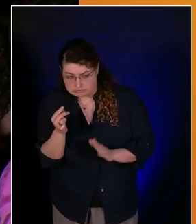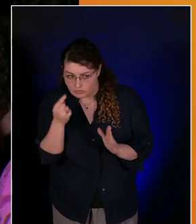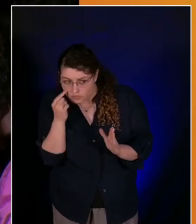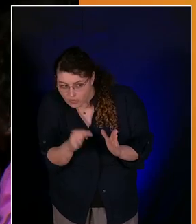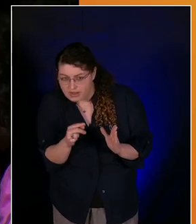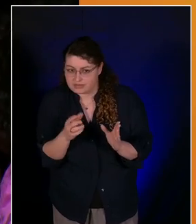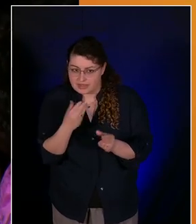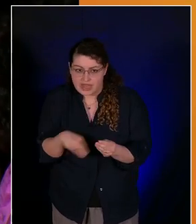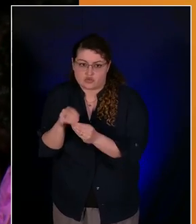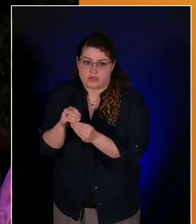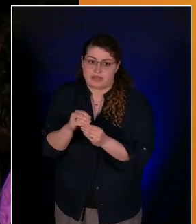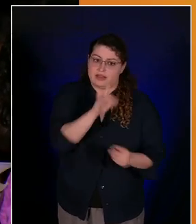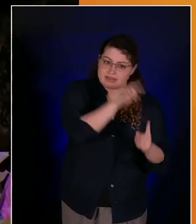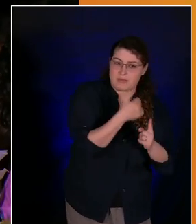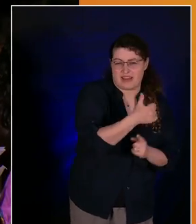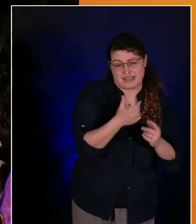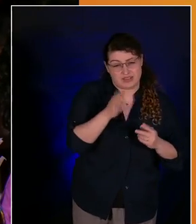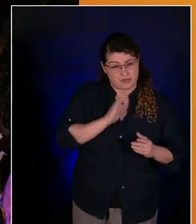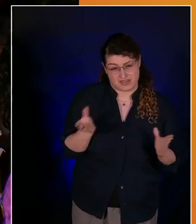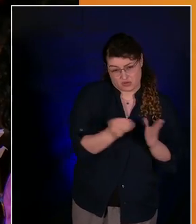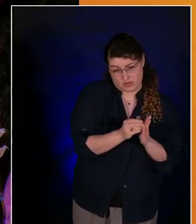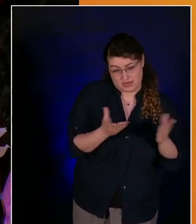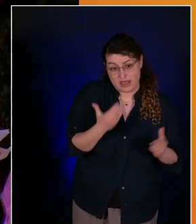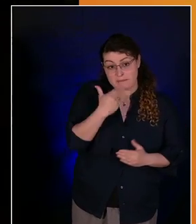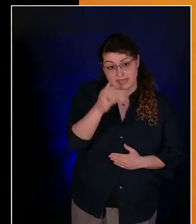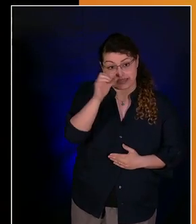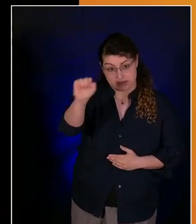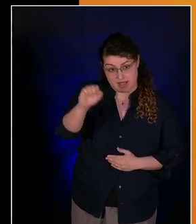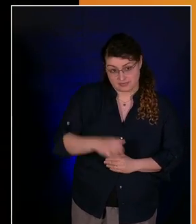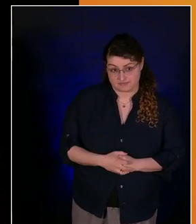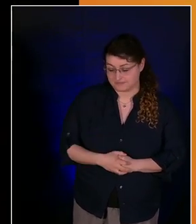rajouter dans le thème 1 merci de votre attention camarade euh